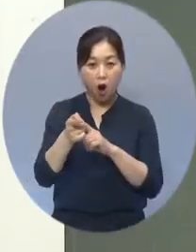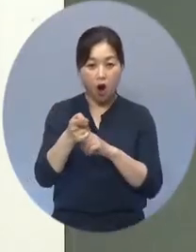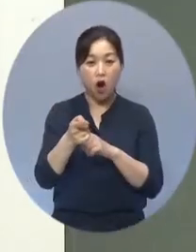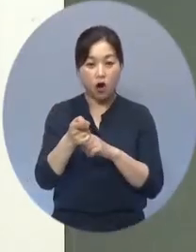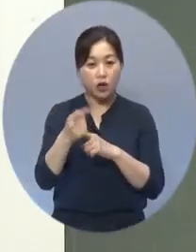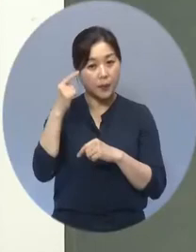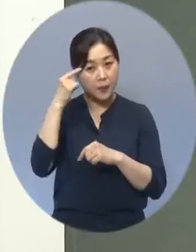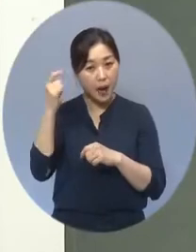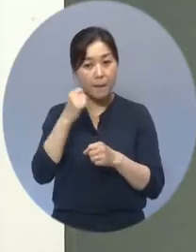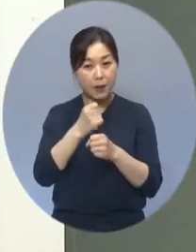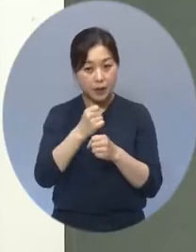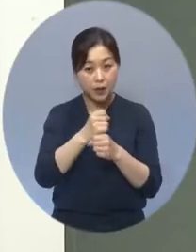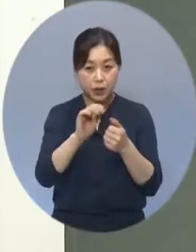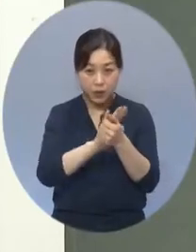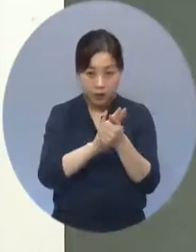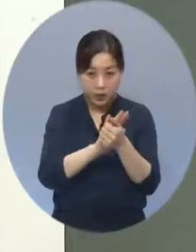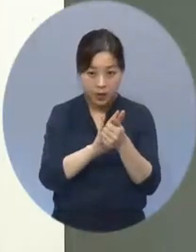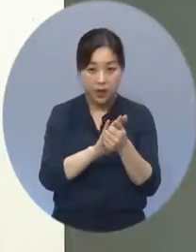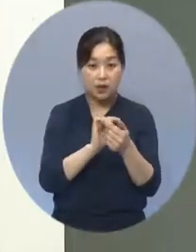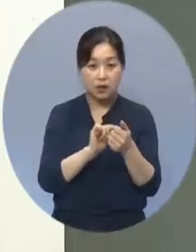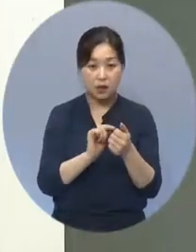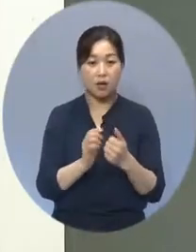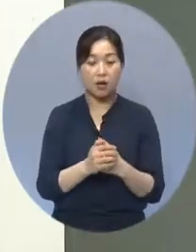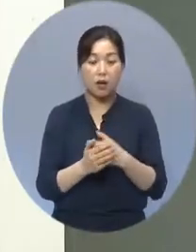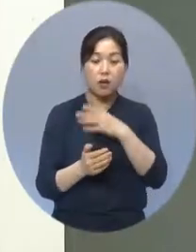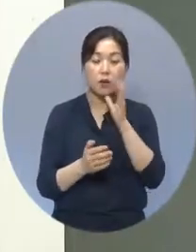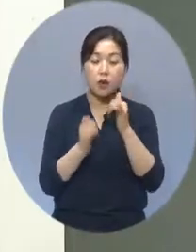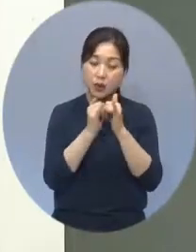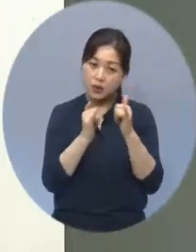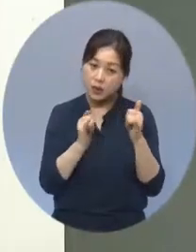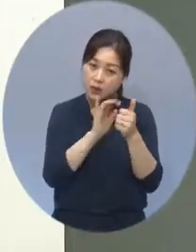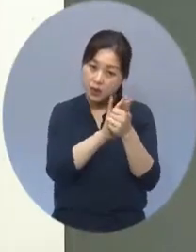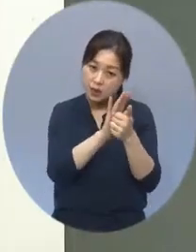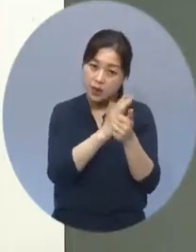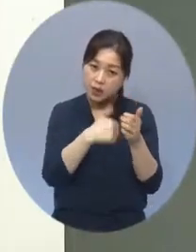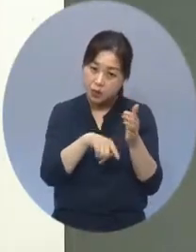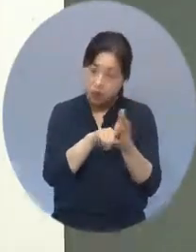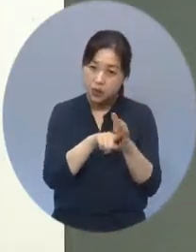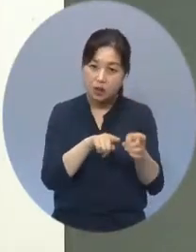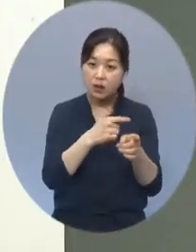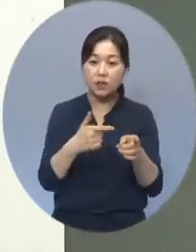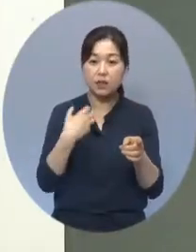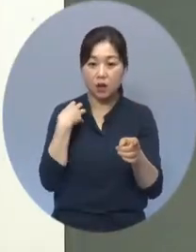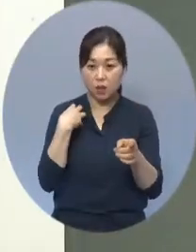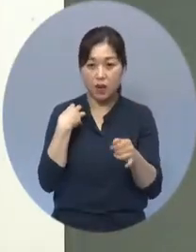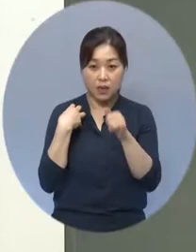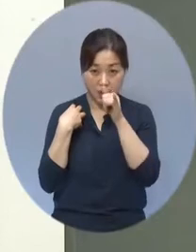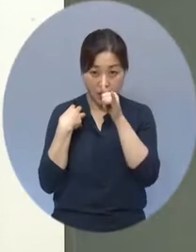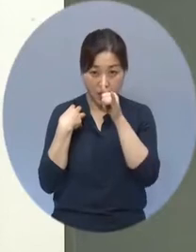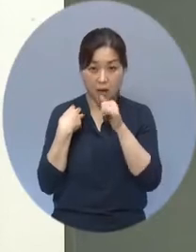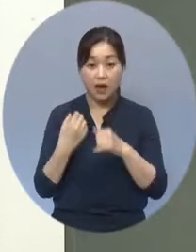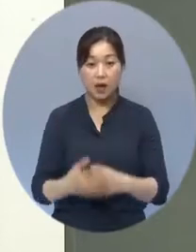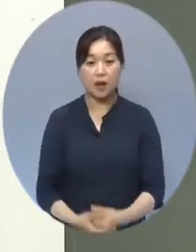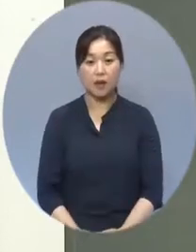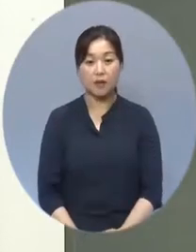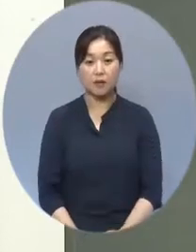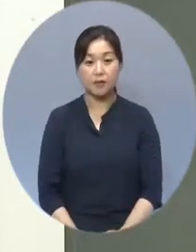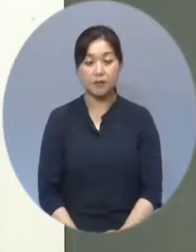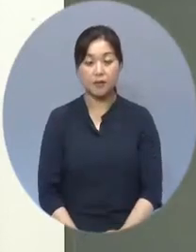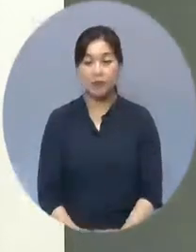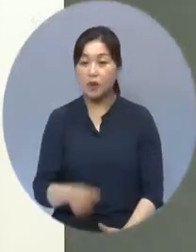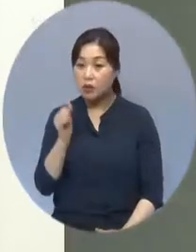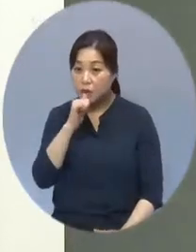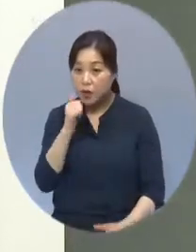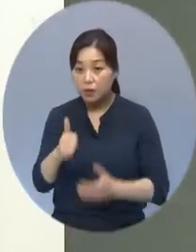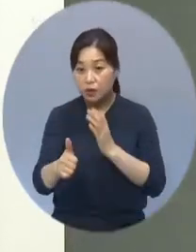해서 노인들을 돌보는데 아주 큰 역할을 하고 계시다고 했는데 네. 그거 좀 소개 좀